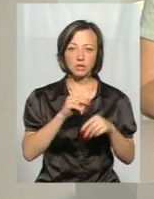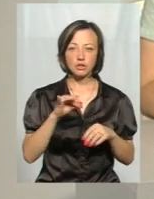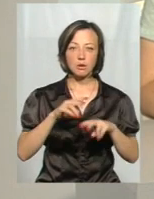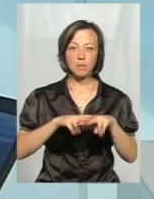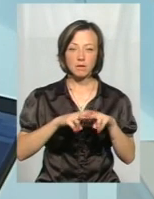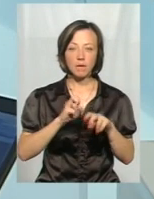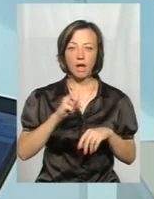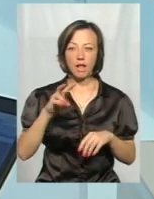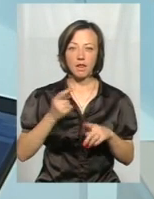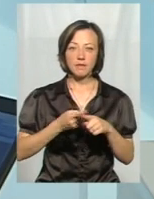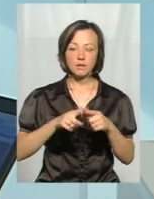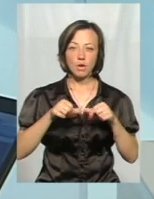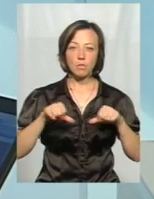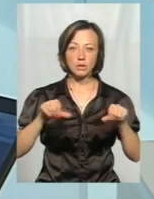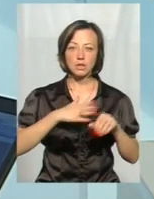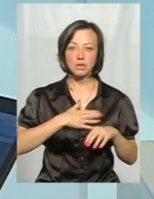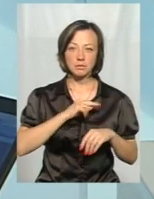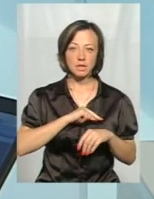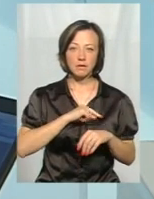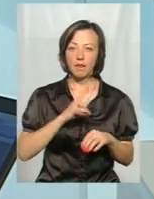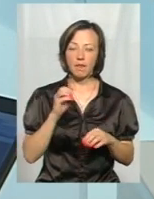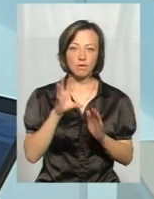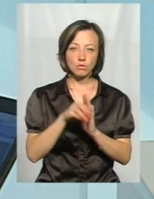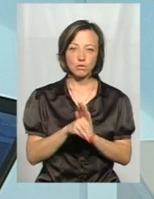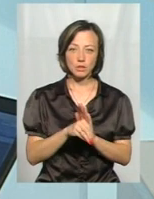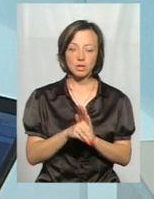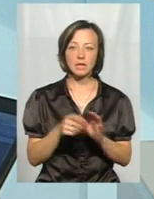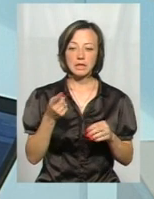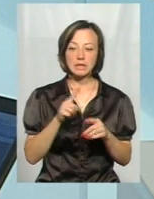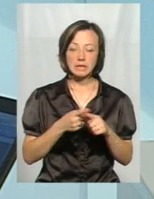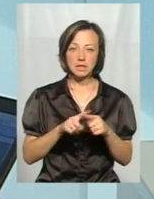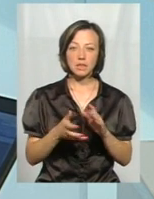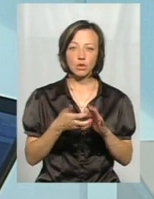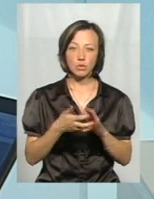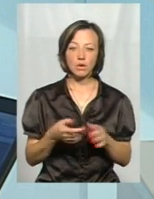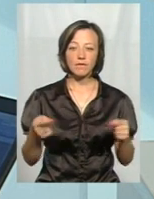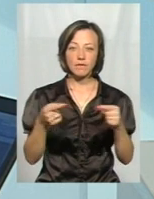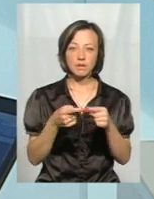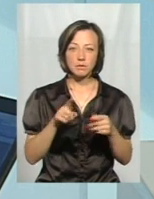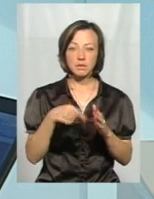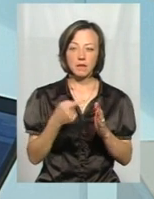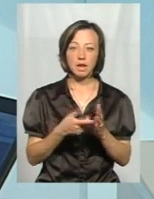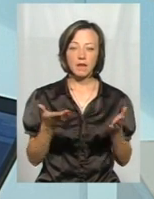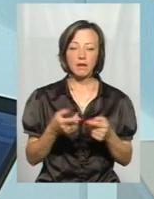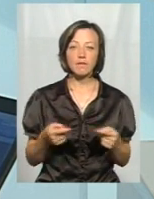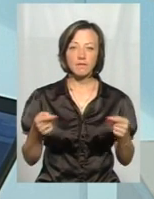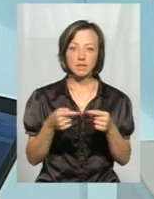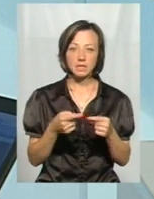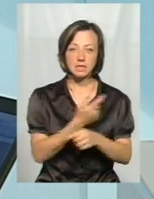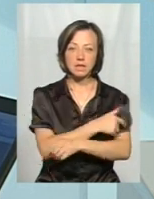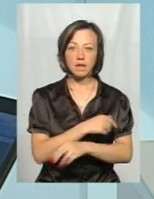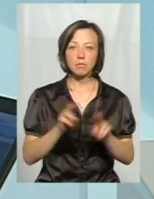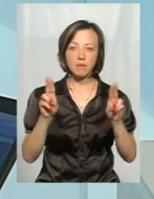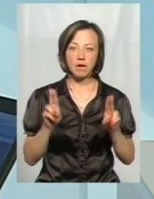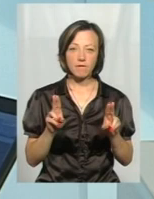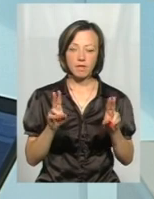але в цій комісії наших працівників не включили. А тому ті недоліки, які визначені, тобто ті питання, які визначені санітарними